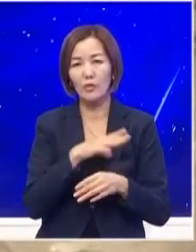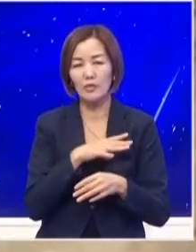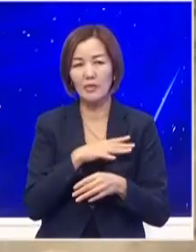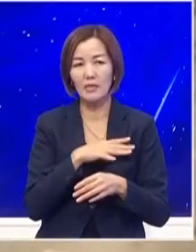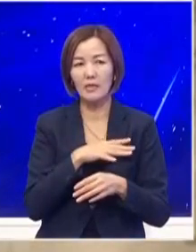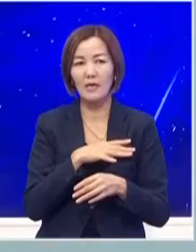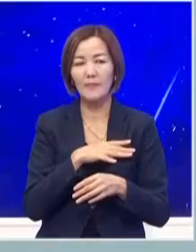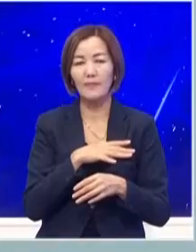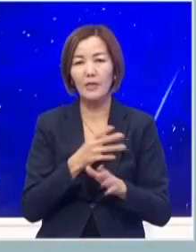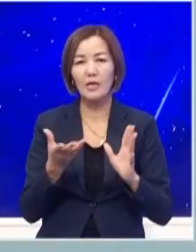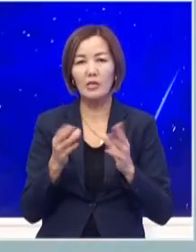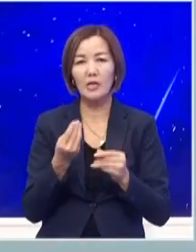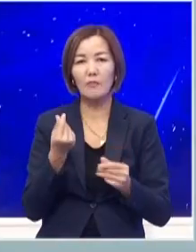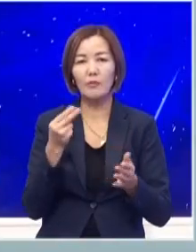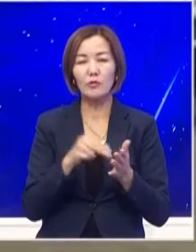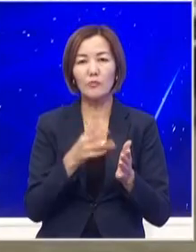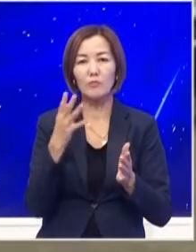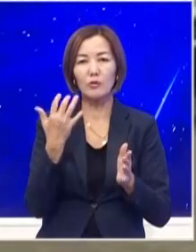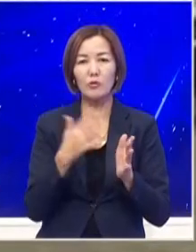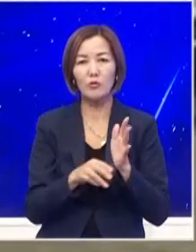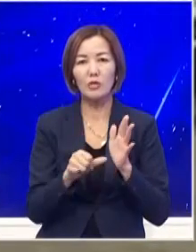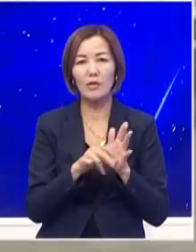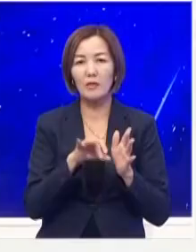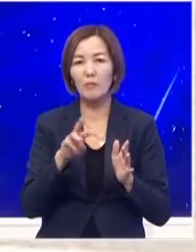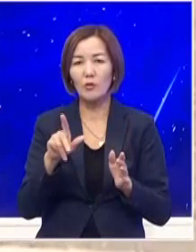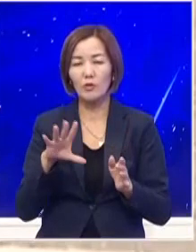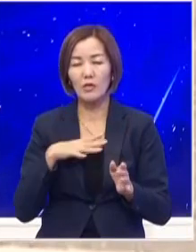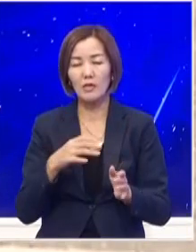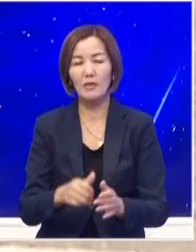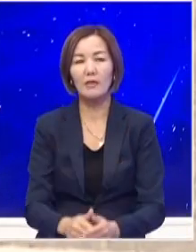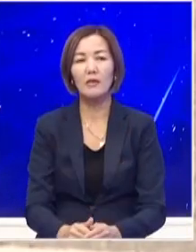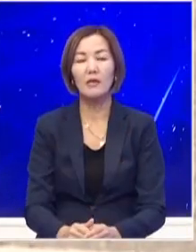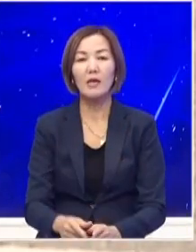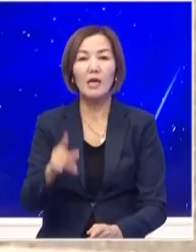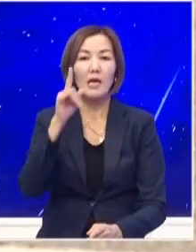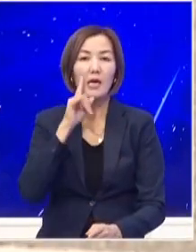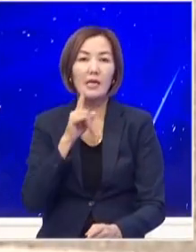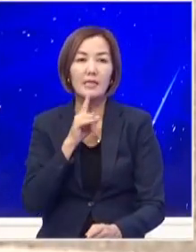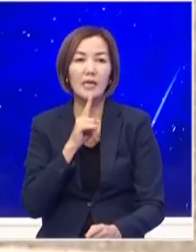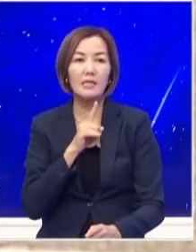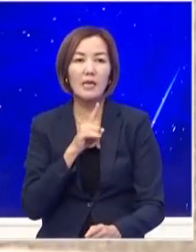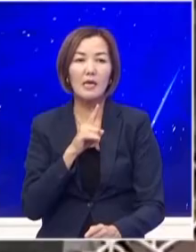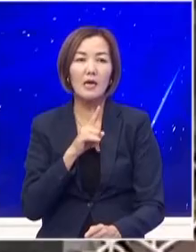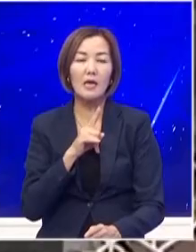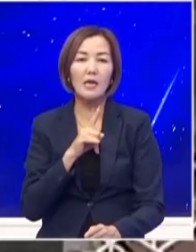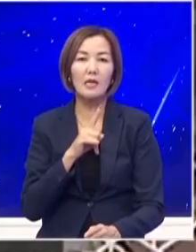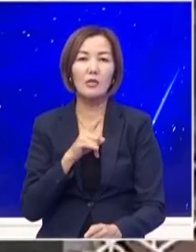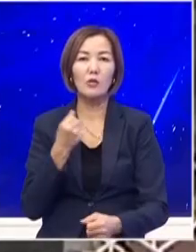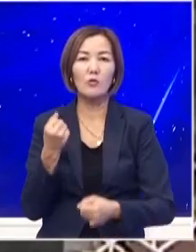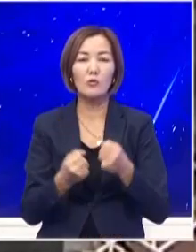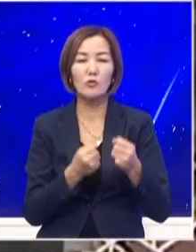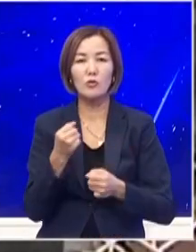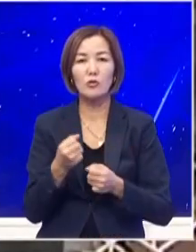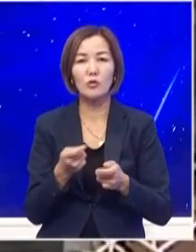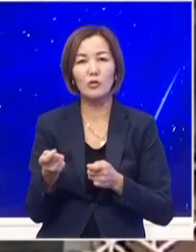тартылды. Залалдың жалпы сомасы 596 миллион теңге. Қазақстанға бірнеше елден ұшқышсыз басқарылатын аппараттар